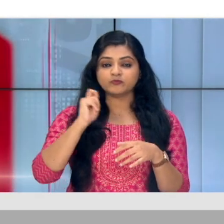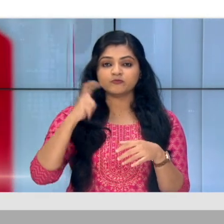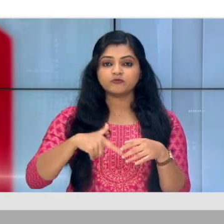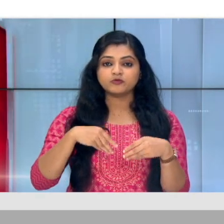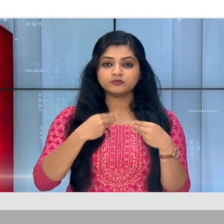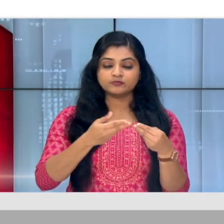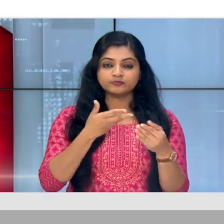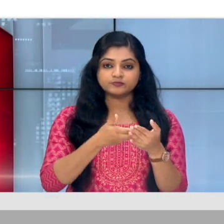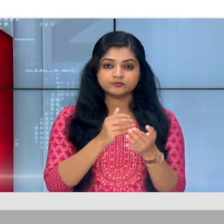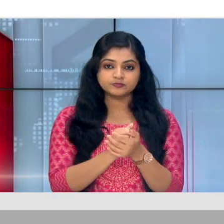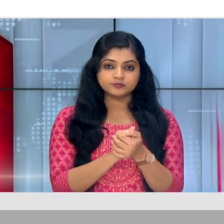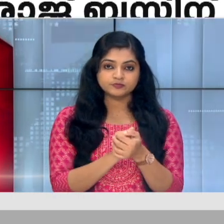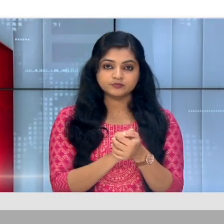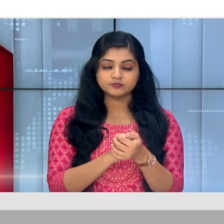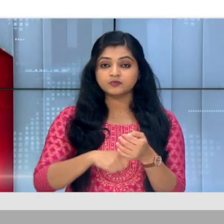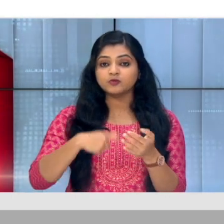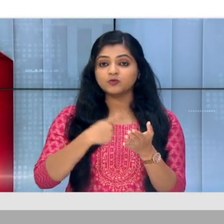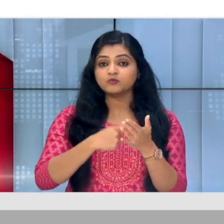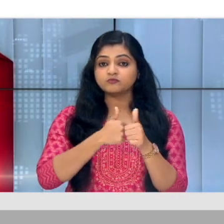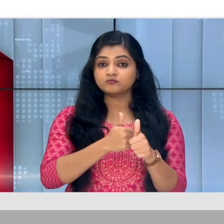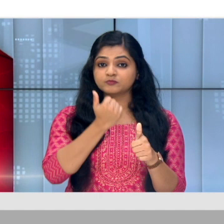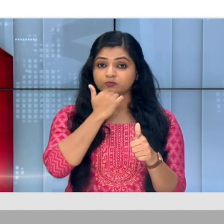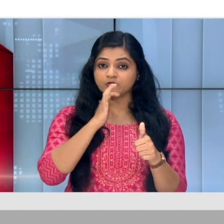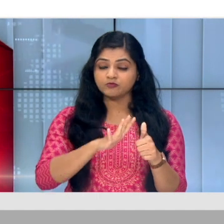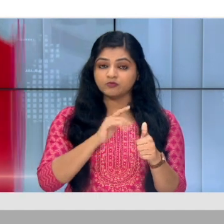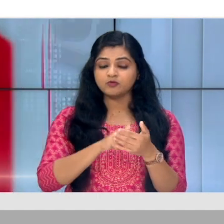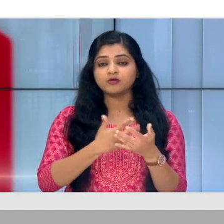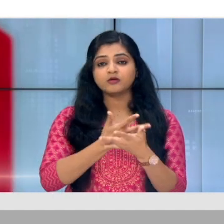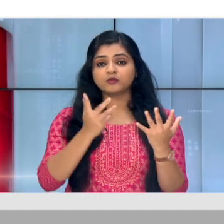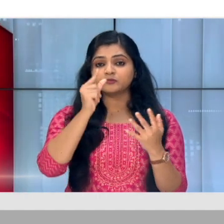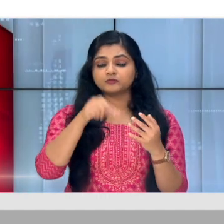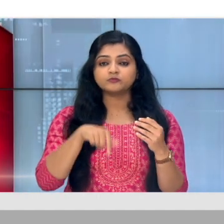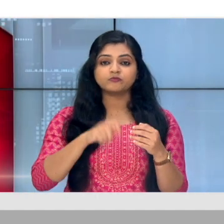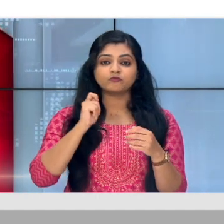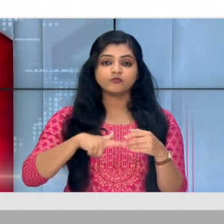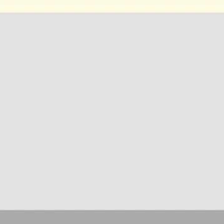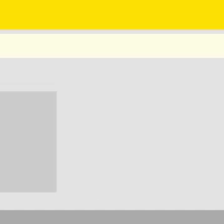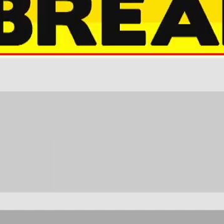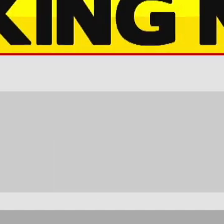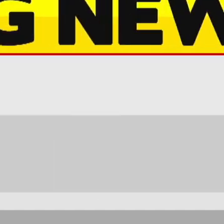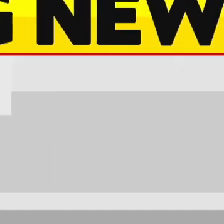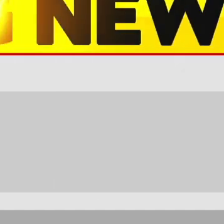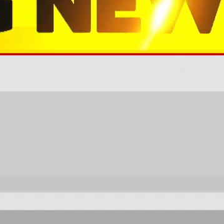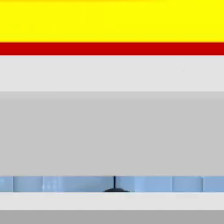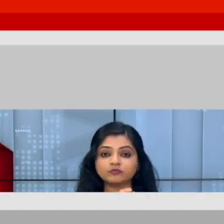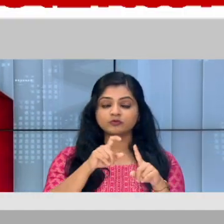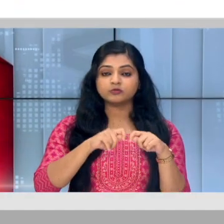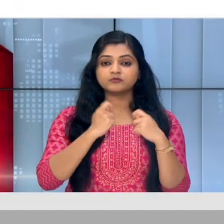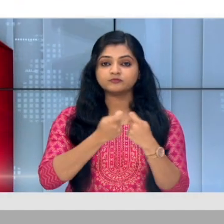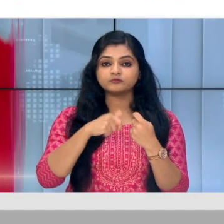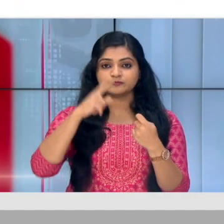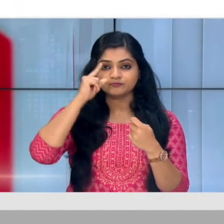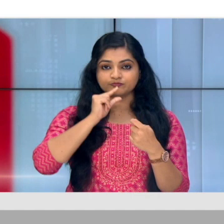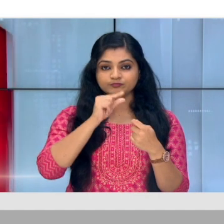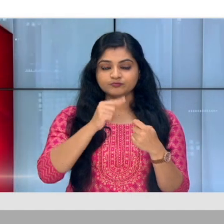പിഴയായിട്ട് ഈടാക്കിയിട്ടുള്ളത്. നിയമം ലംഘിച്ചാൽ ആർക്കെതിരെയും നിയമ നടപടി സ്വീകരിക്കുന്നത് അല്ലെങ്കിൽ പിഴ ഈടാക്കും എന്നുള്ള മോട്ടോർ വാഹന വകുപ്പിന്റെ ഒരു സൂചന കൂടിയായി നമുക്ക്